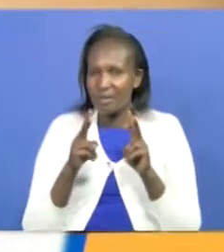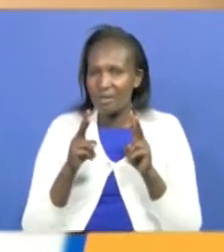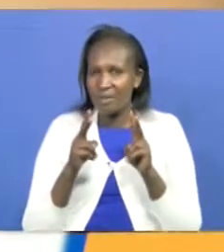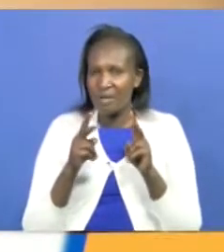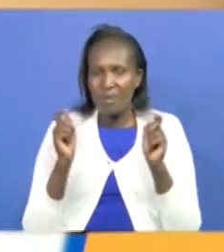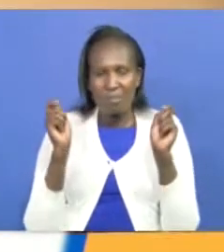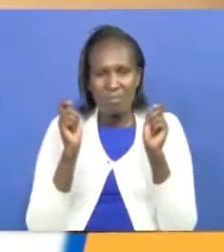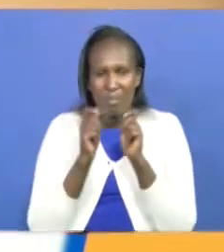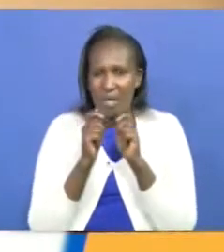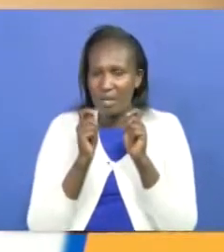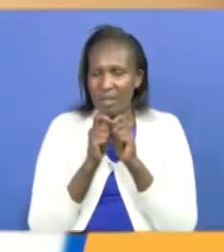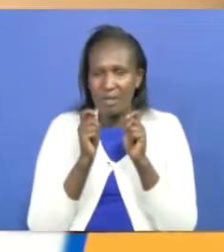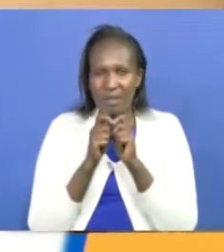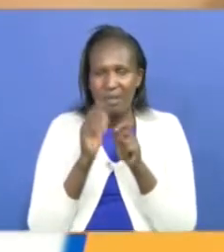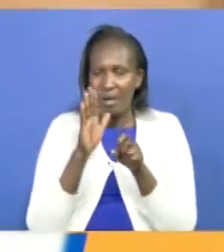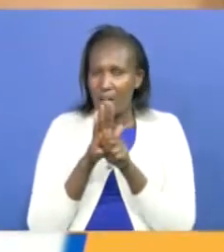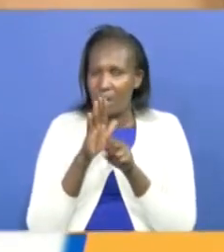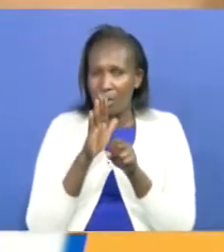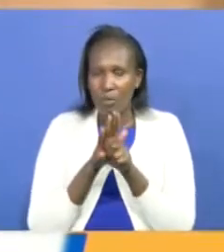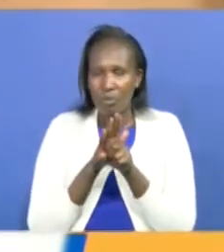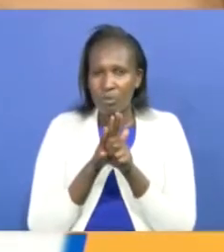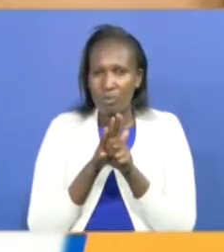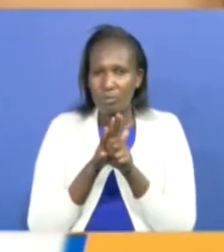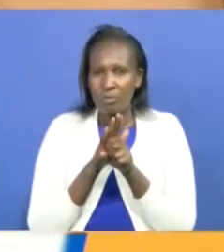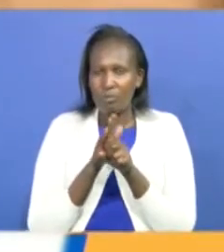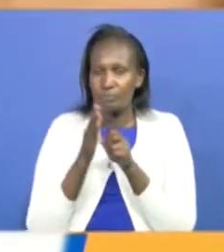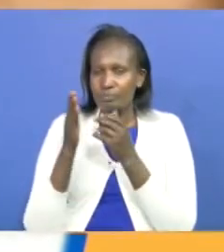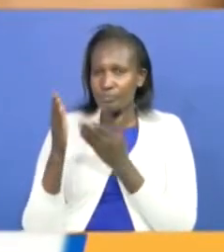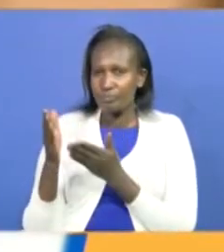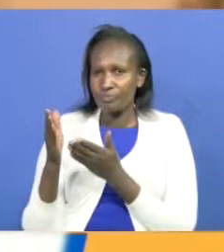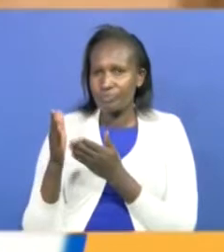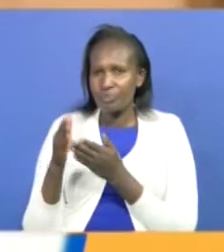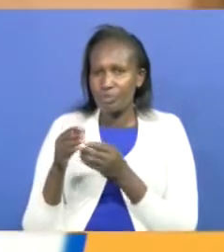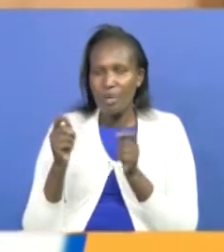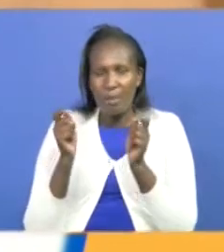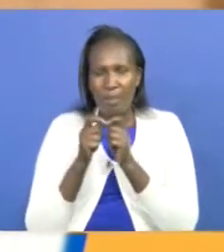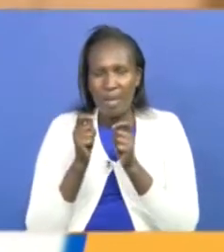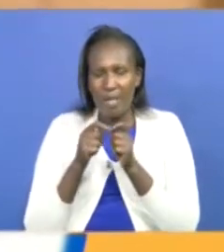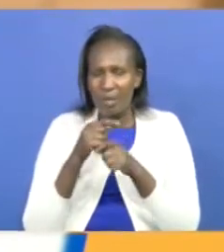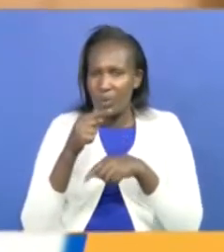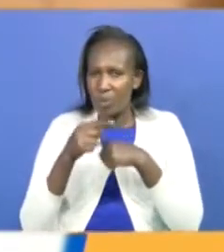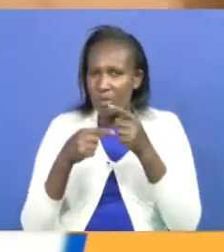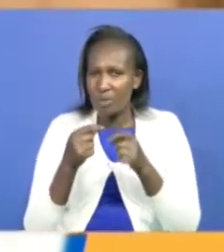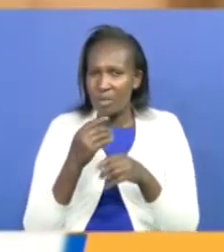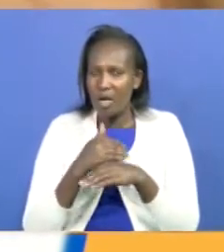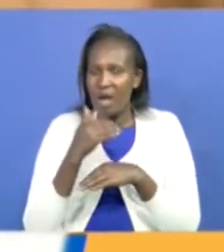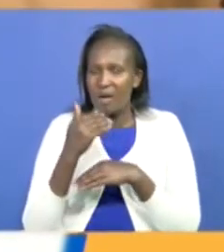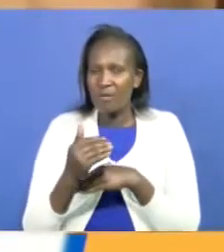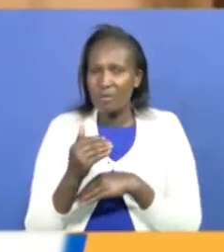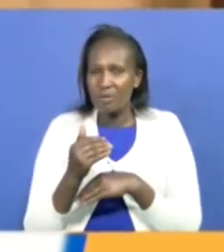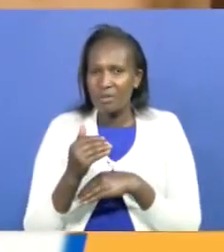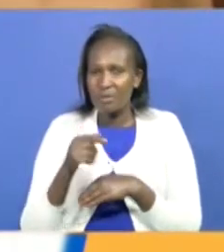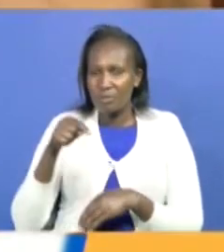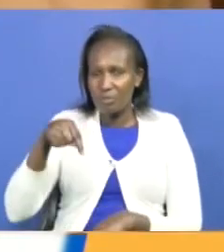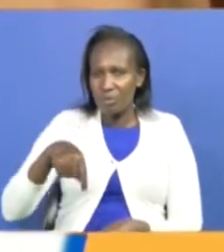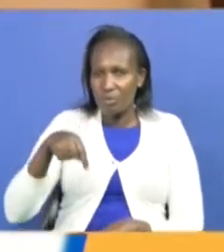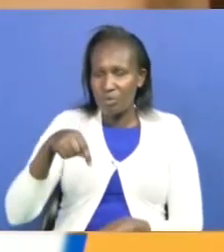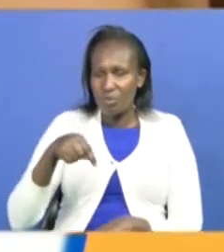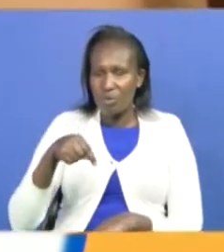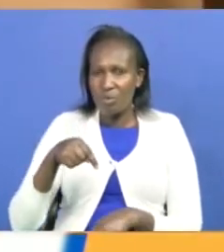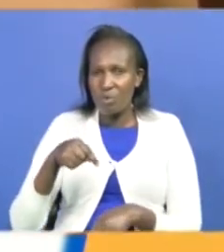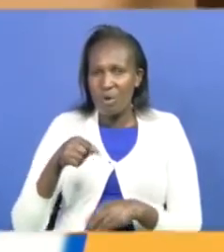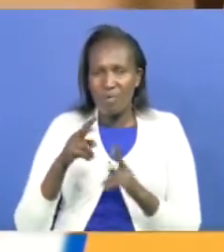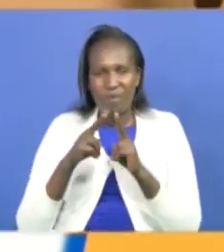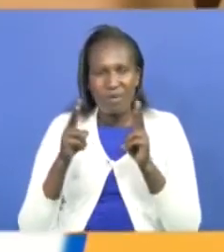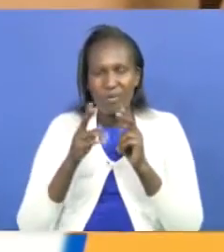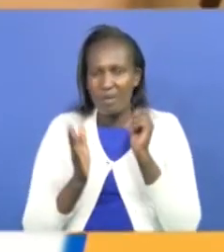very painful, very painful. Masibu yake yalizidi baada ya kufahamishwa kuwa jeraha kwenye mguu wake lilikuwa baya